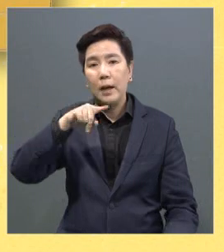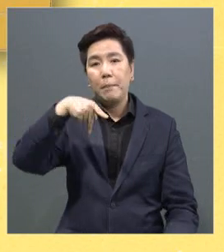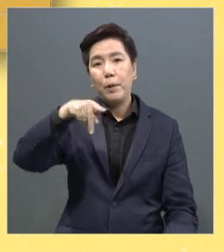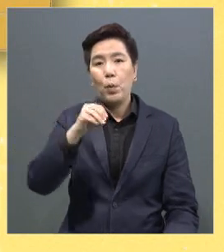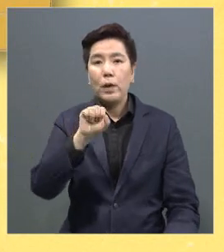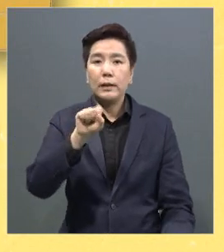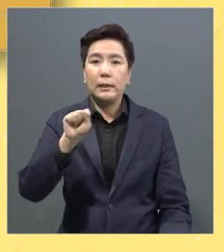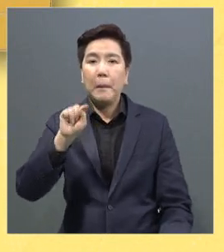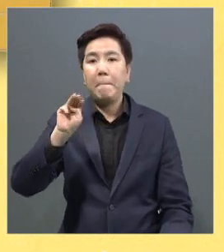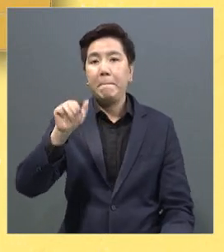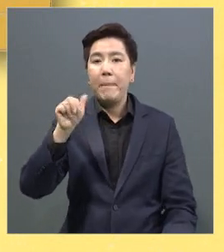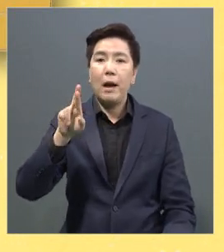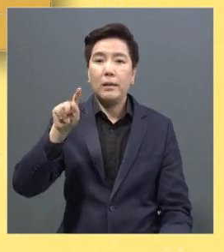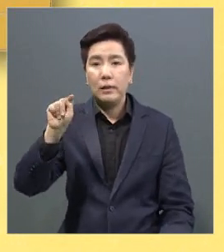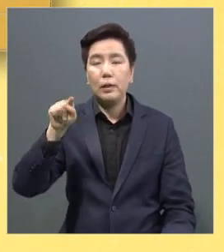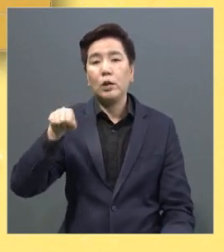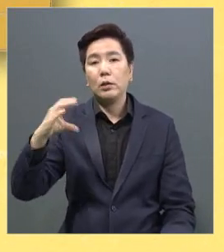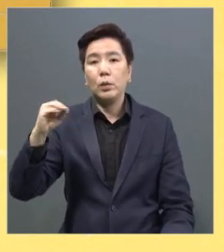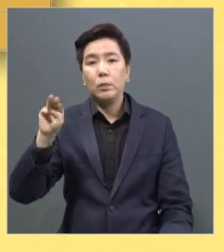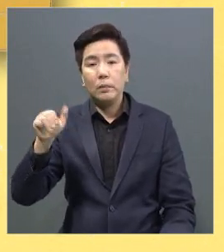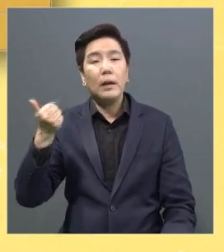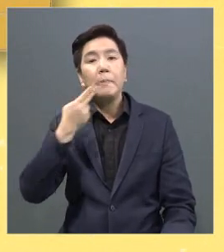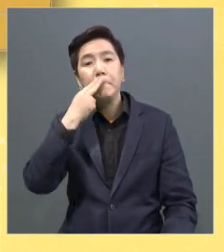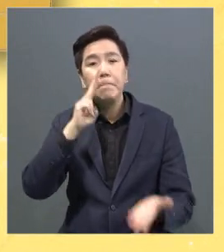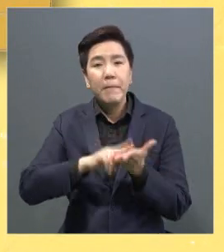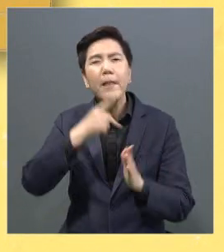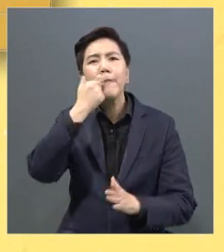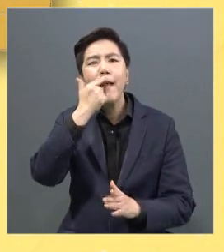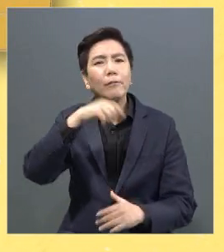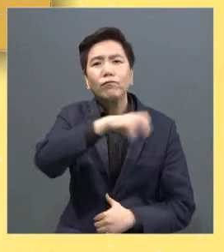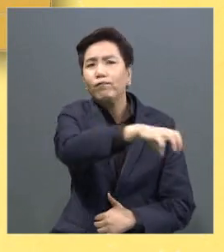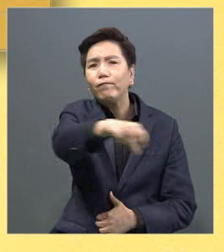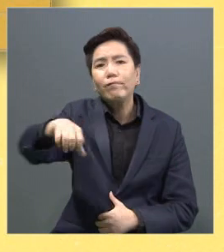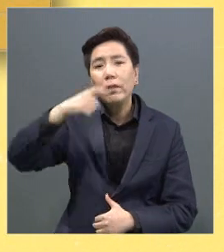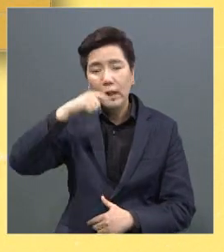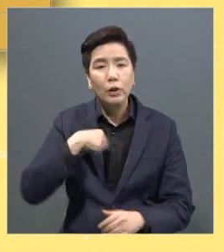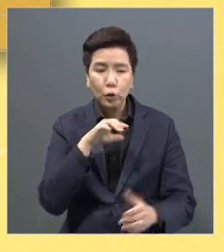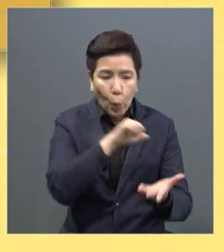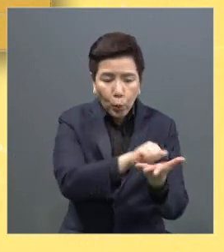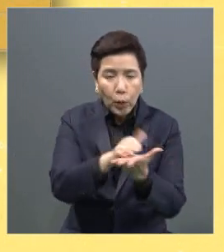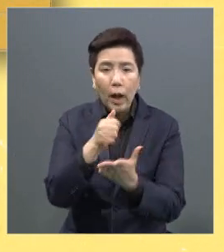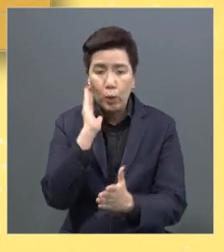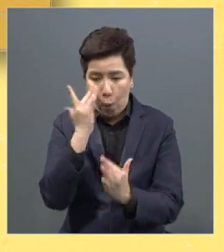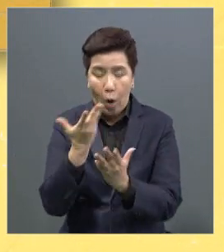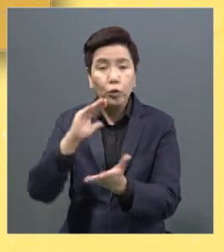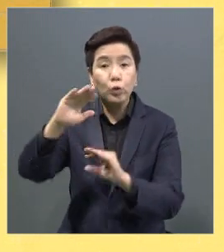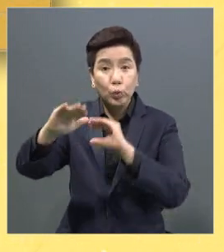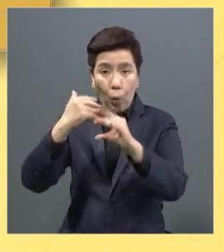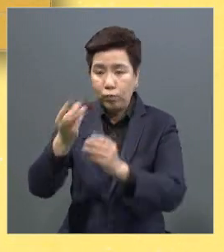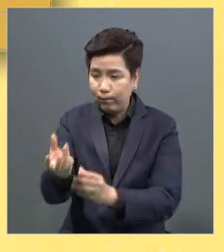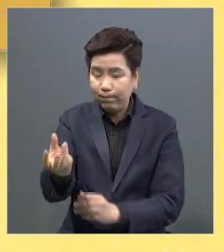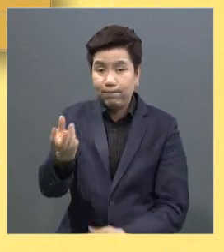thailandpostmart.comหรือที่ที่ทำการไปรษณีย์ทั่วประเทศนะคะซึ่งผู้สั่งจองก็จะได้รับเข็มที่ระลึกตรา